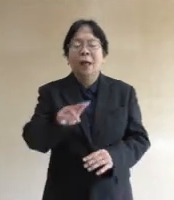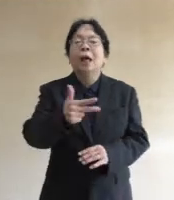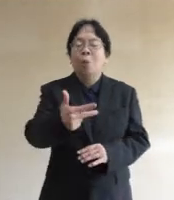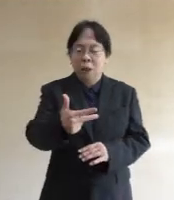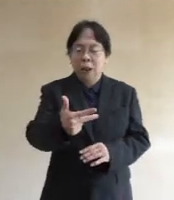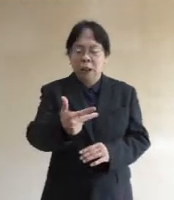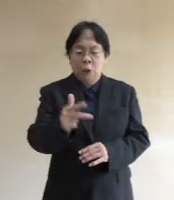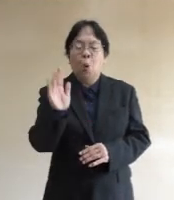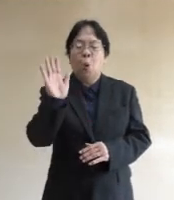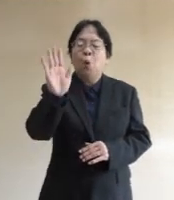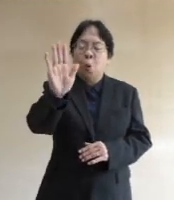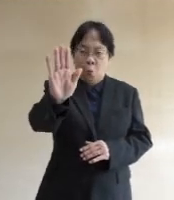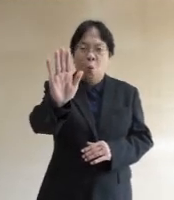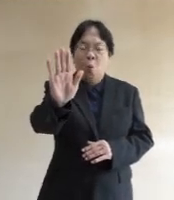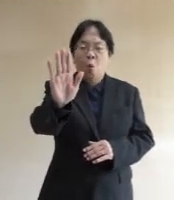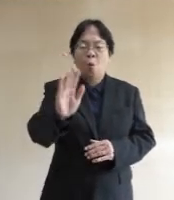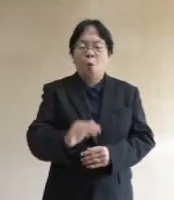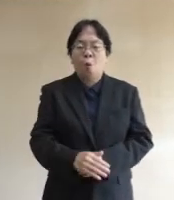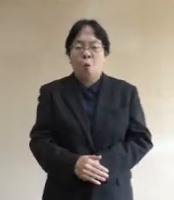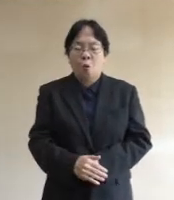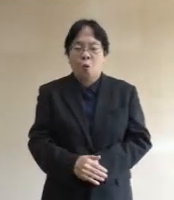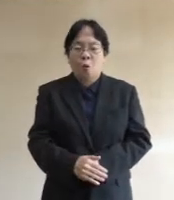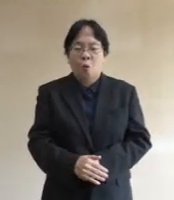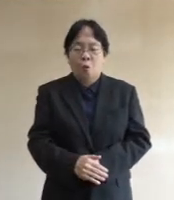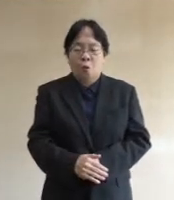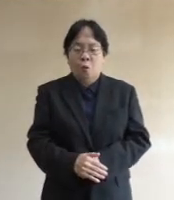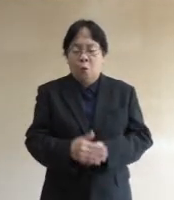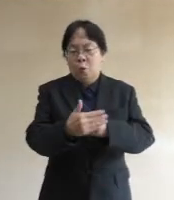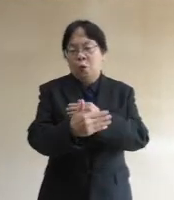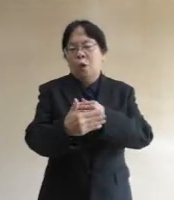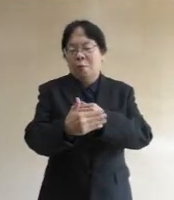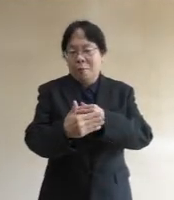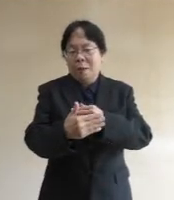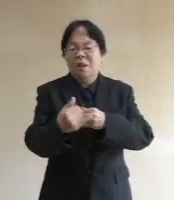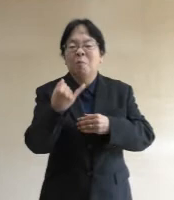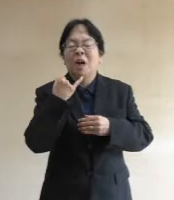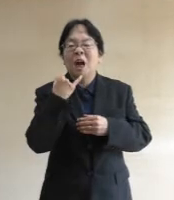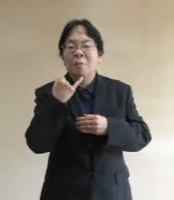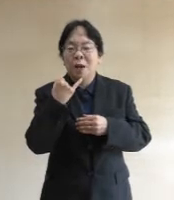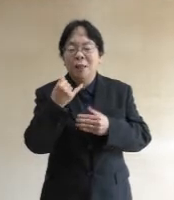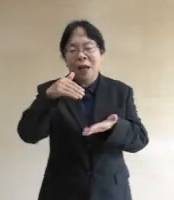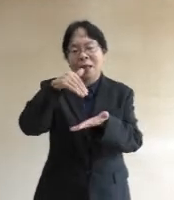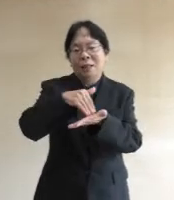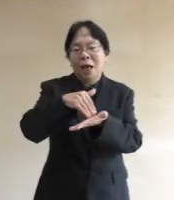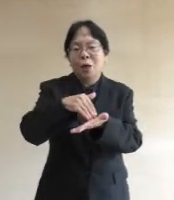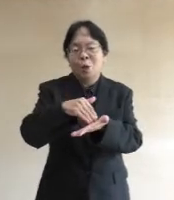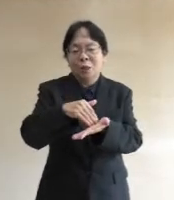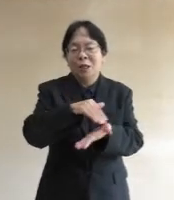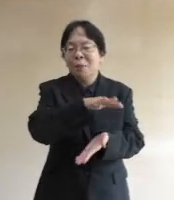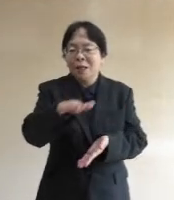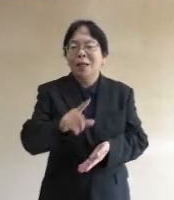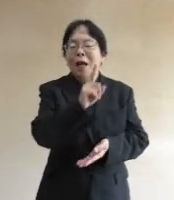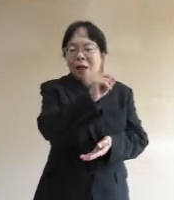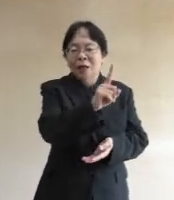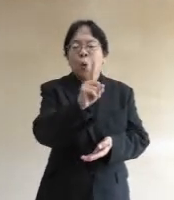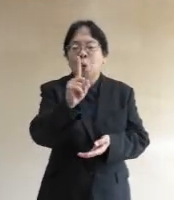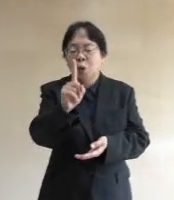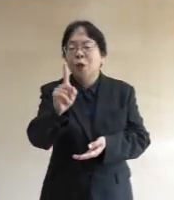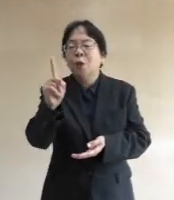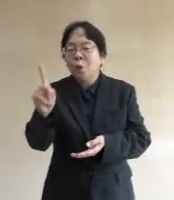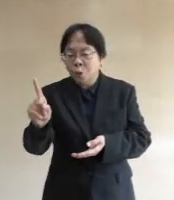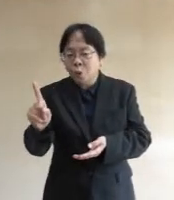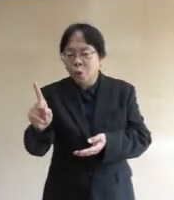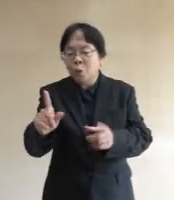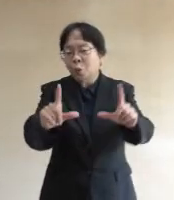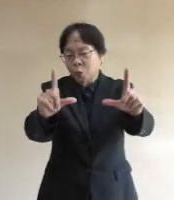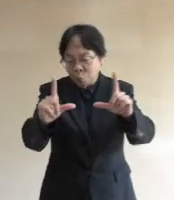まあ、あるいは駆け足の今後っていうところでも構わないんですけども、ちょっと最後に一言